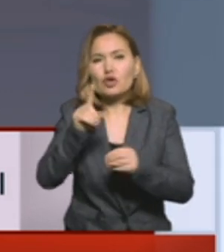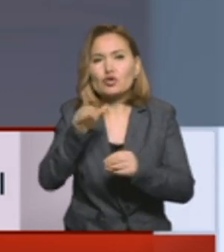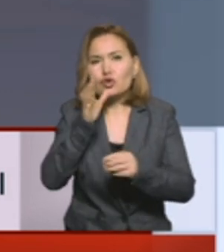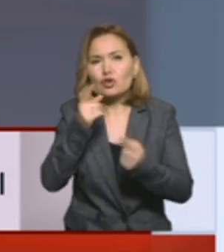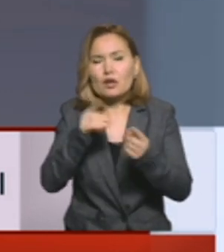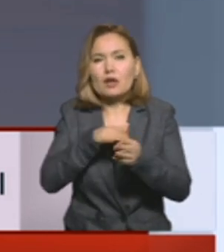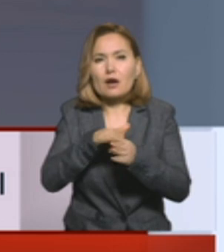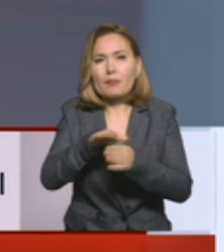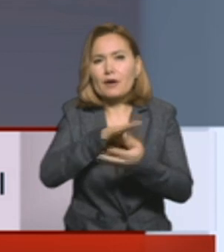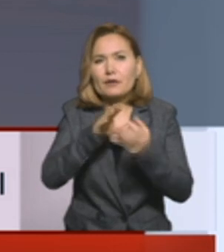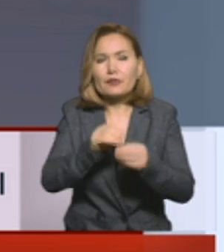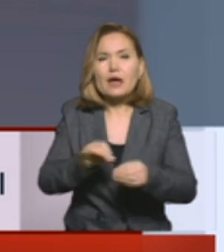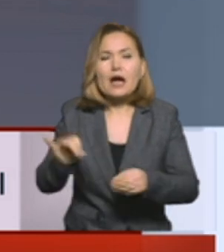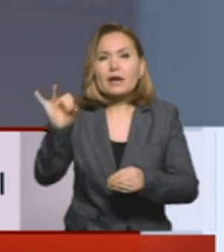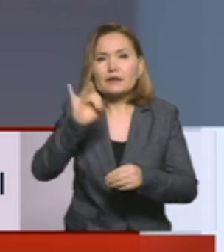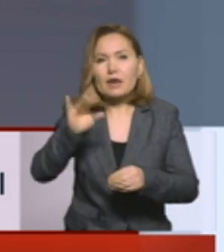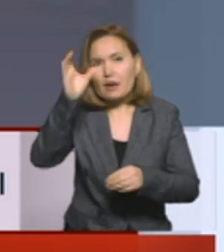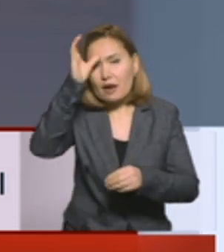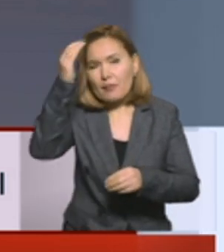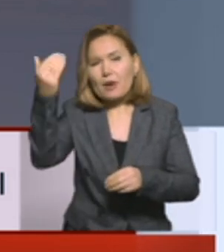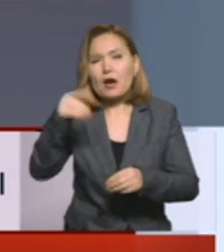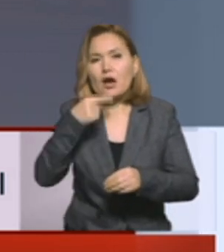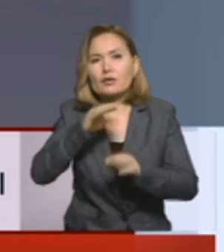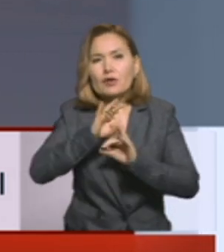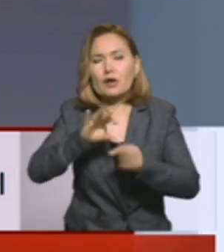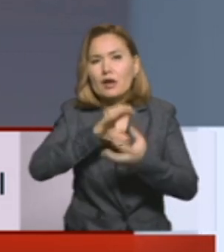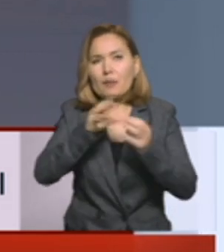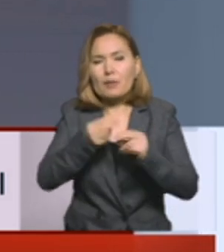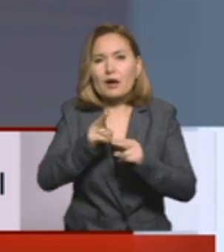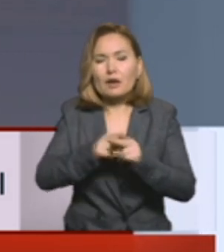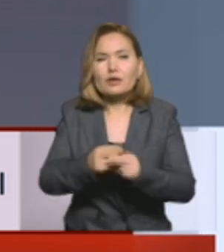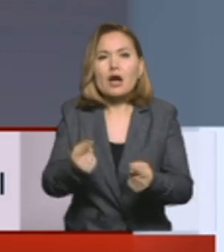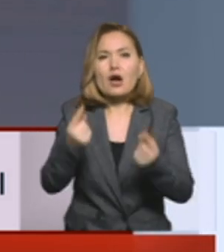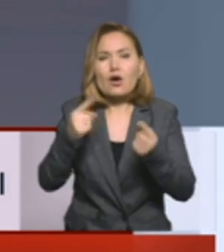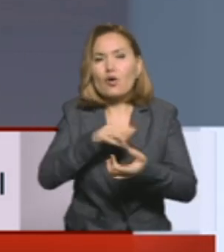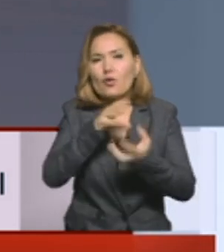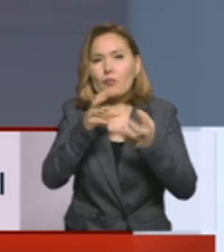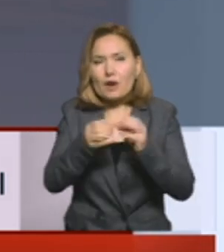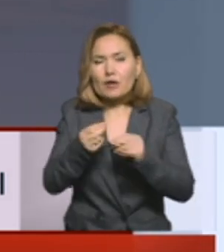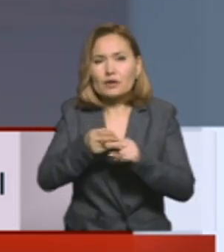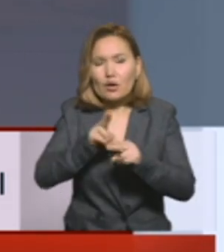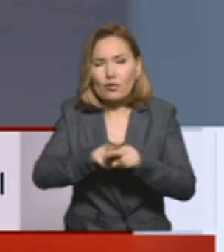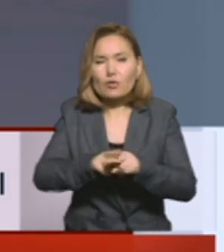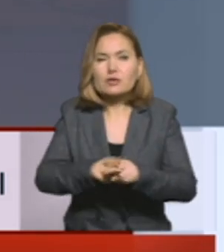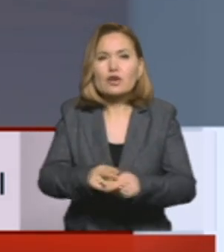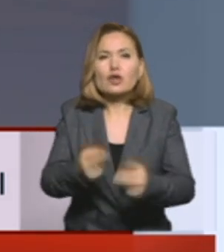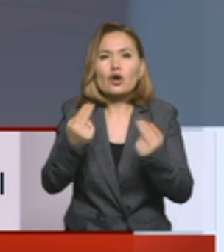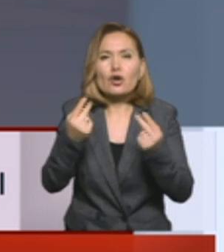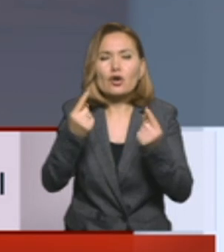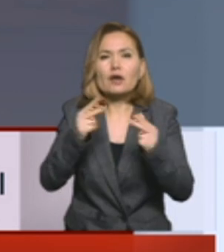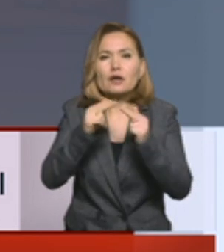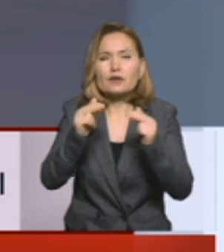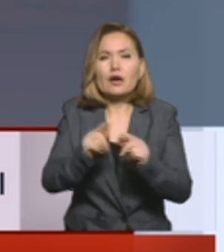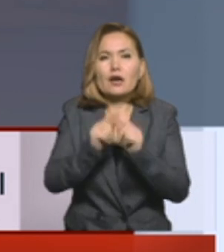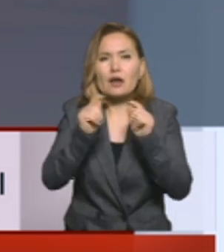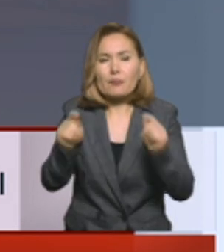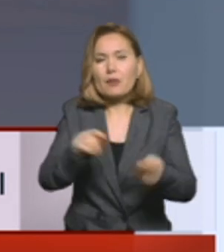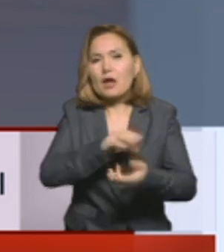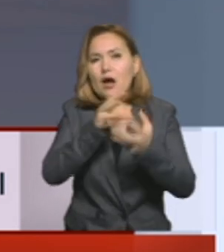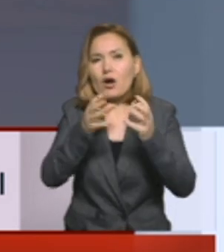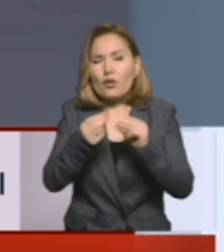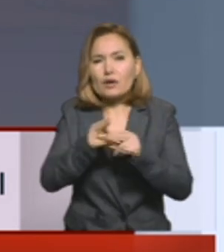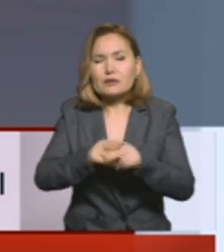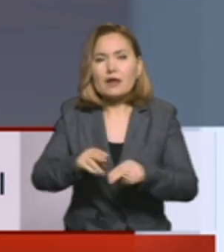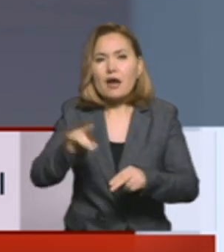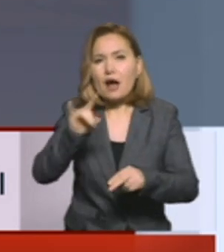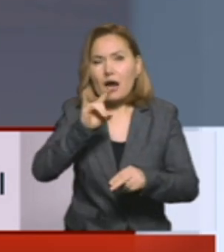толады. Сонымен қатар тарихшылардың пайымдауынша Жошы ұлысының іргесі қаланғанына 800 жыл. Мемлекеттілігіміздің тамыры тым тереңде